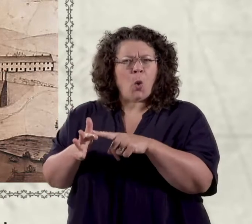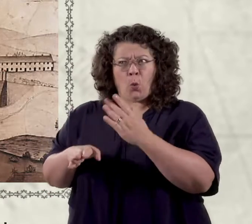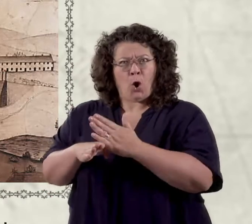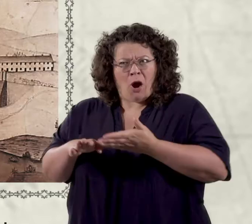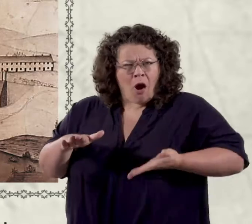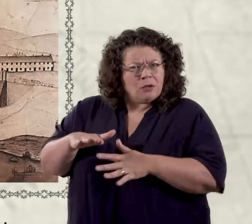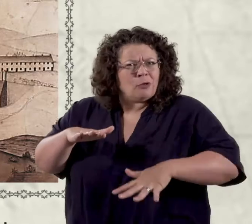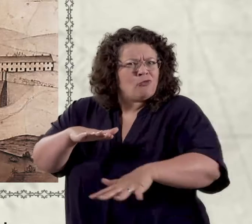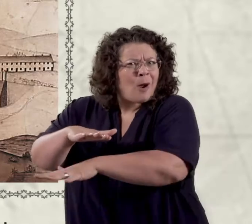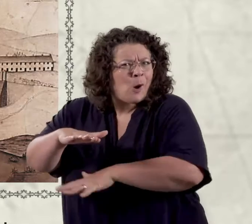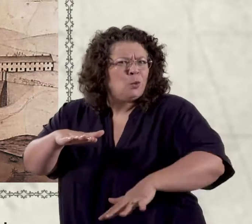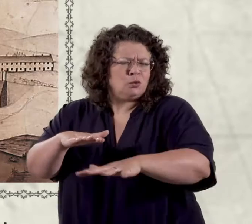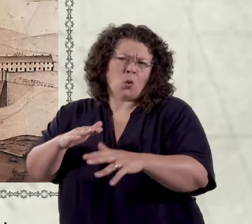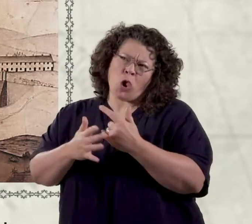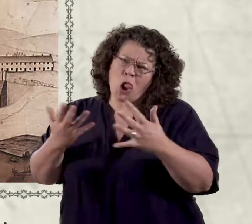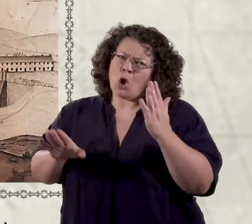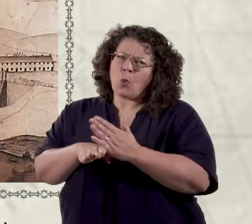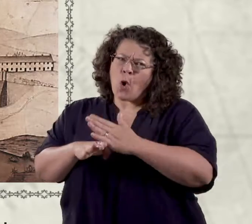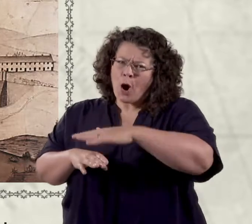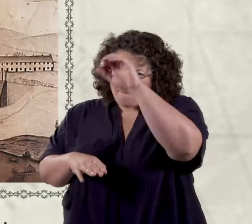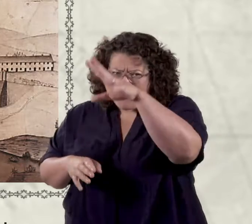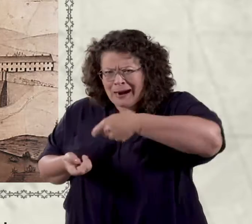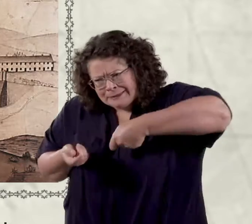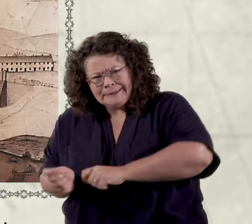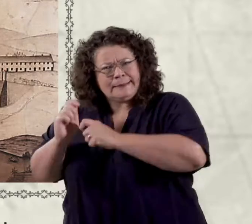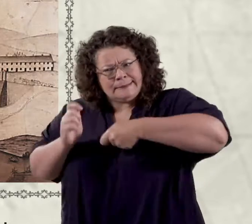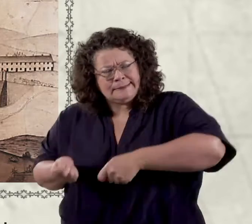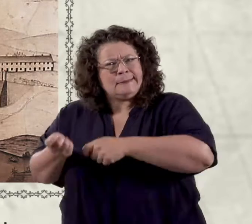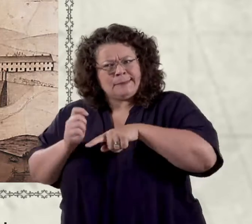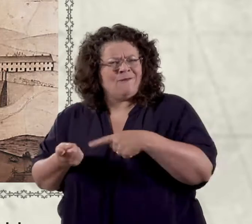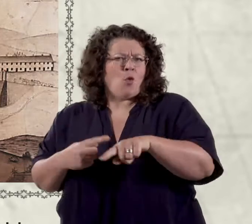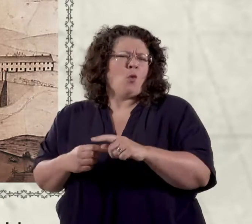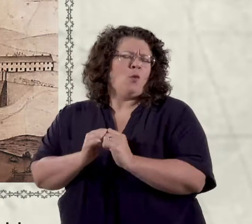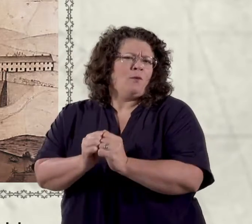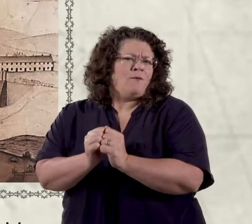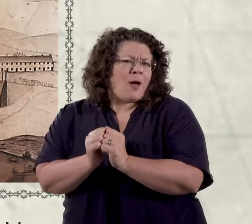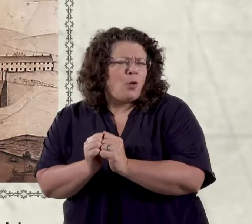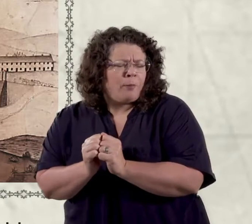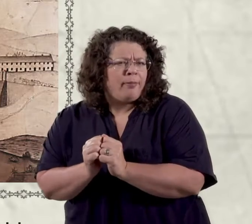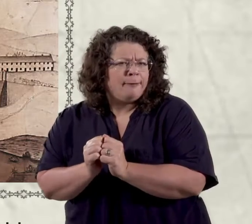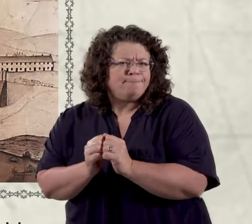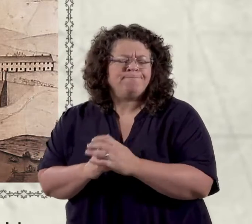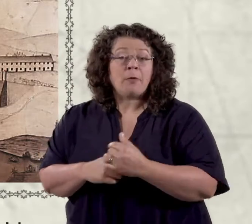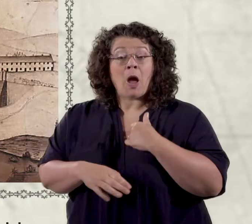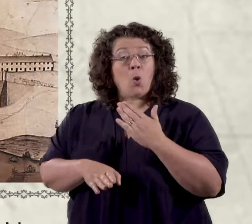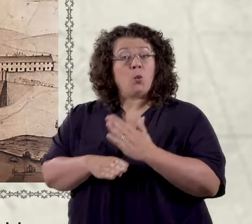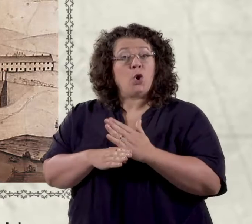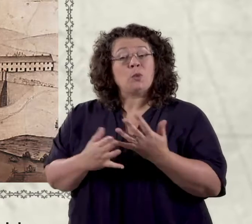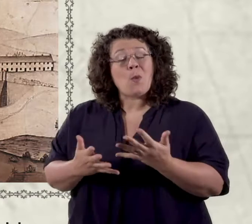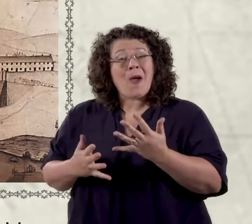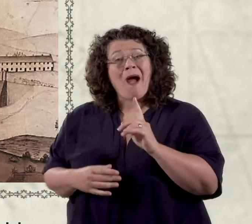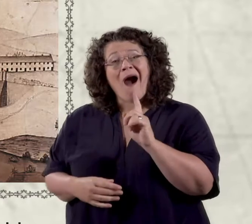yna lot o waith yn y pylloedd yn cloddio am y deunyddiau yma. Roedden ni yn gweithio mewn un o'r pylloedd haearn, sef